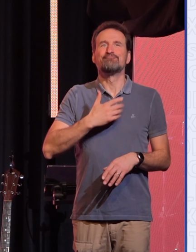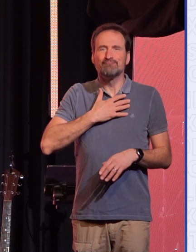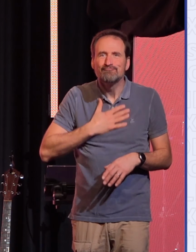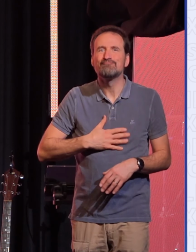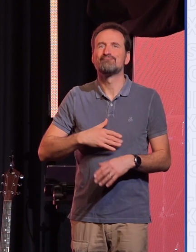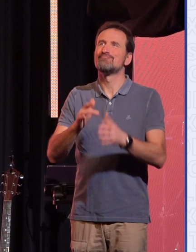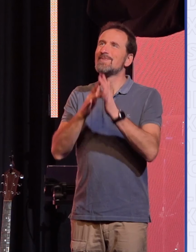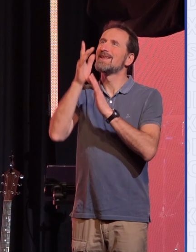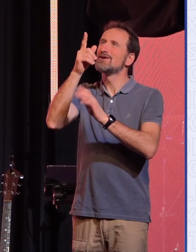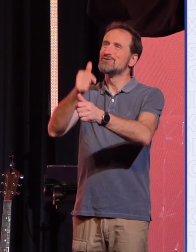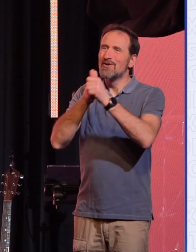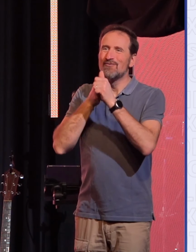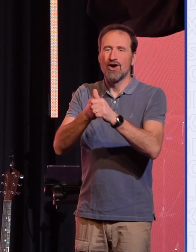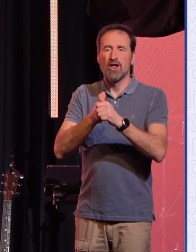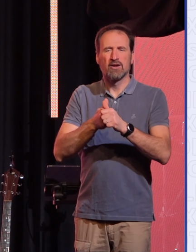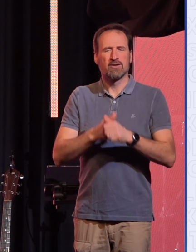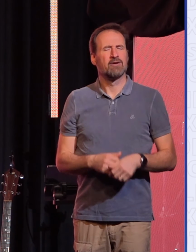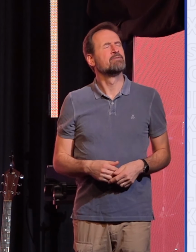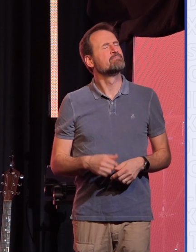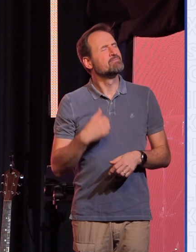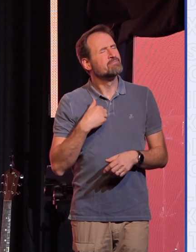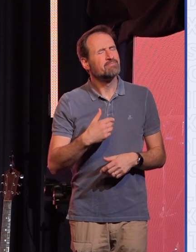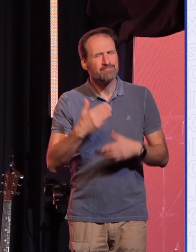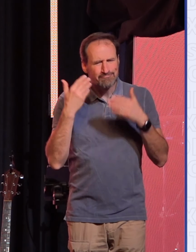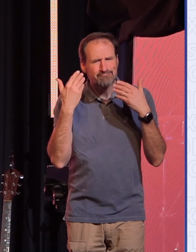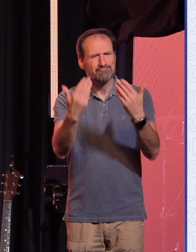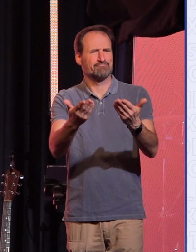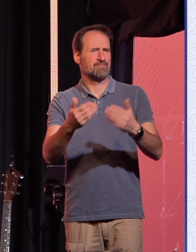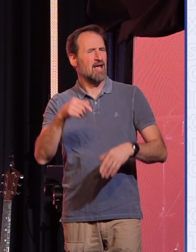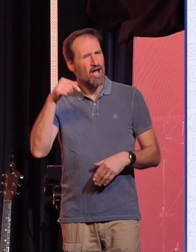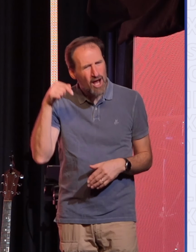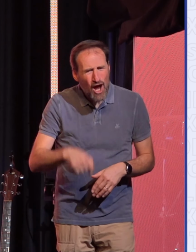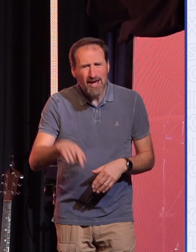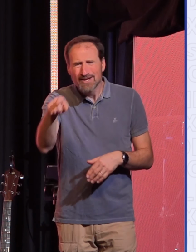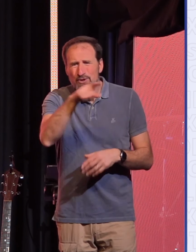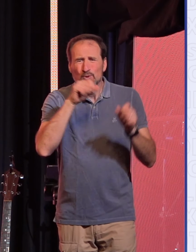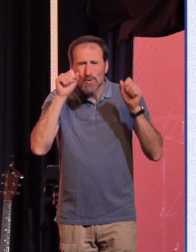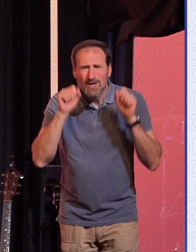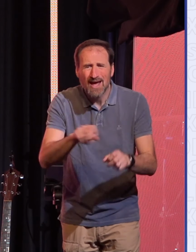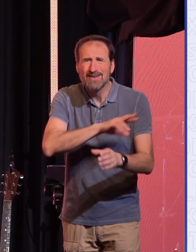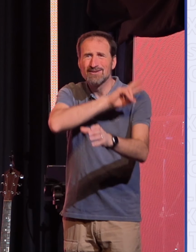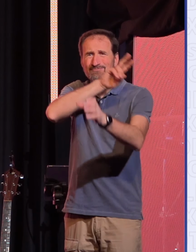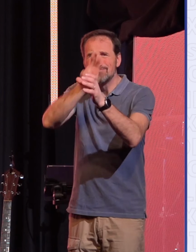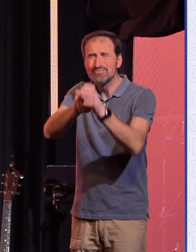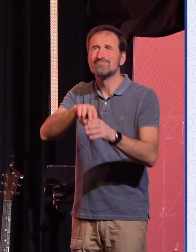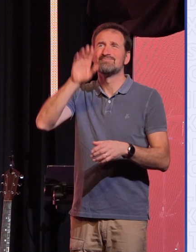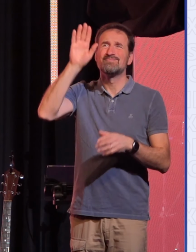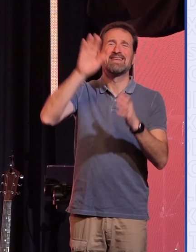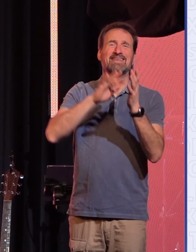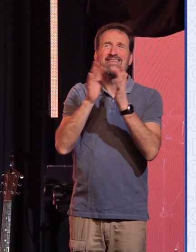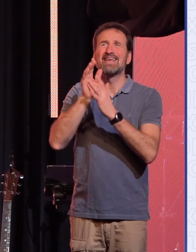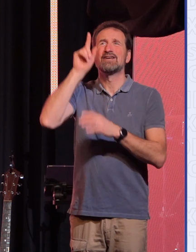machen, Teil von seiner Familie zu werden, Teil von seinem Reich zu werden.